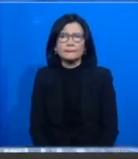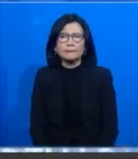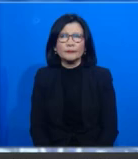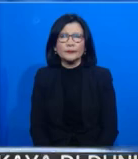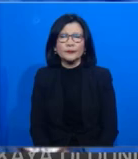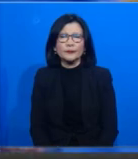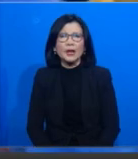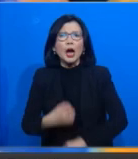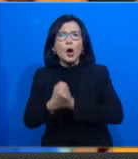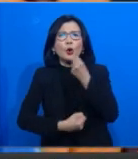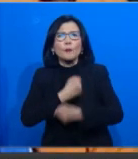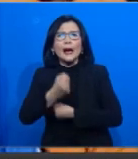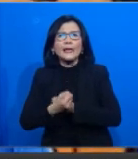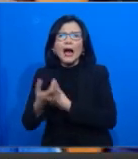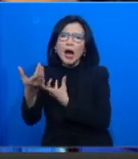Upaya dari damkar,